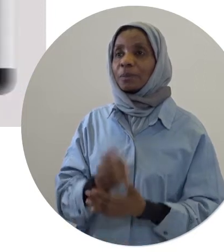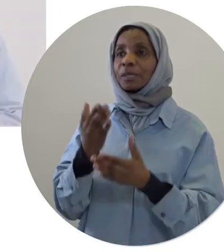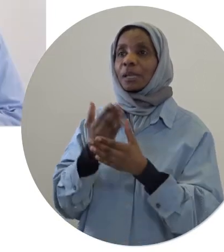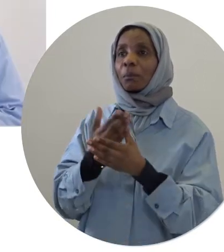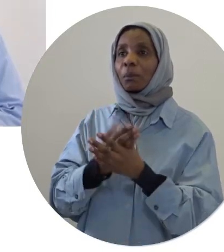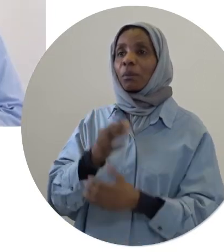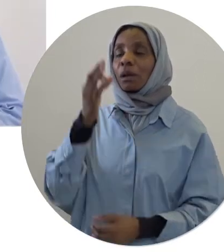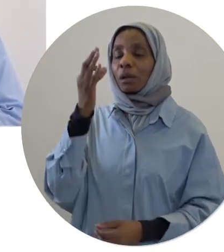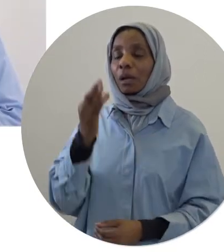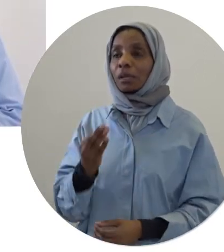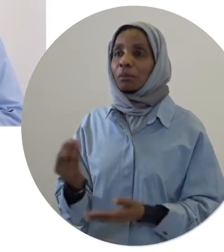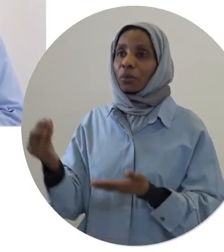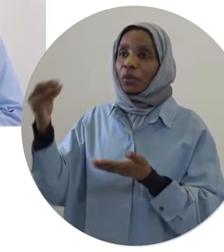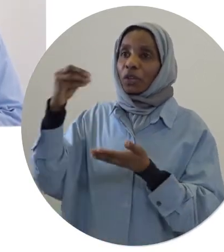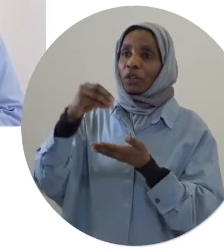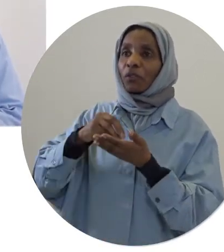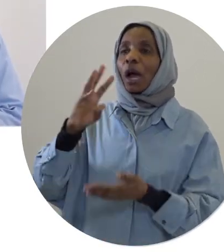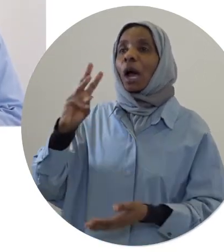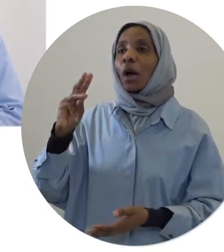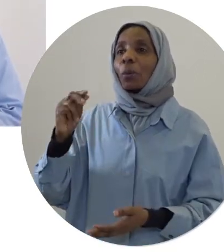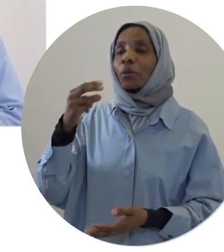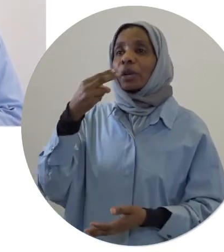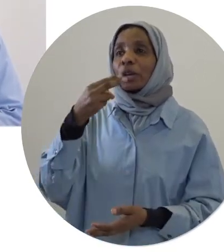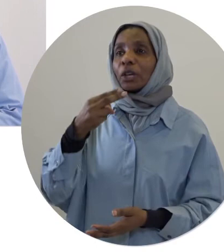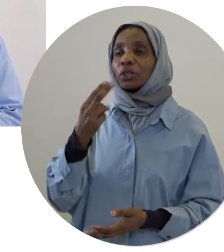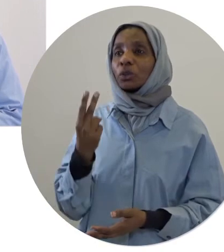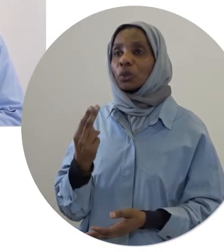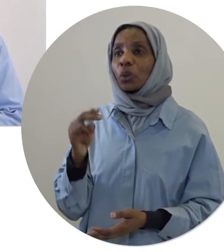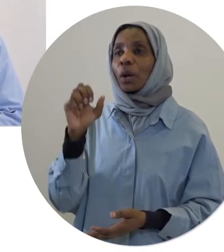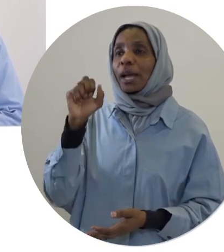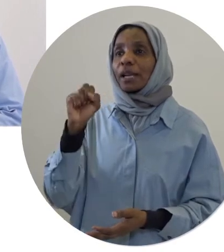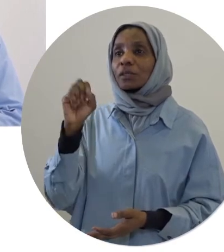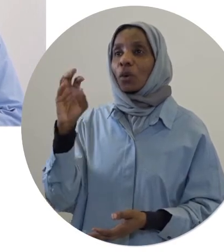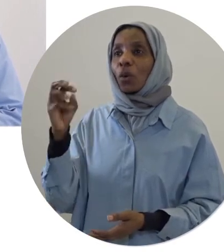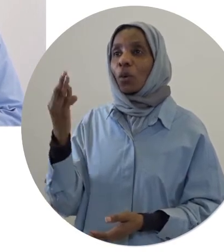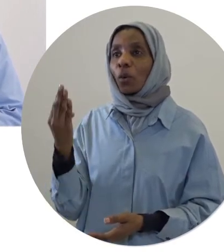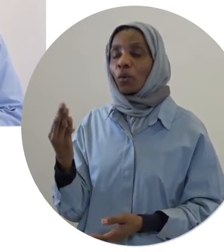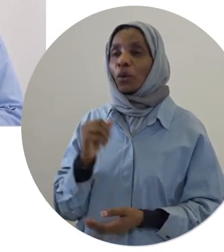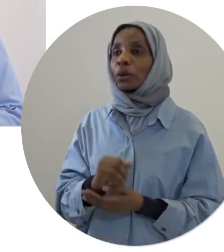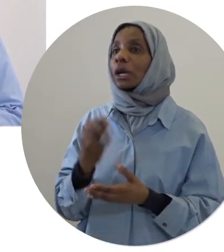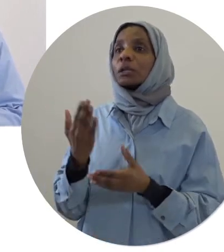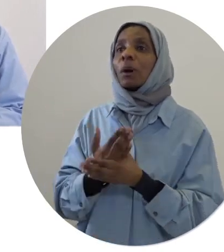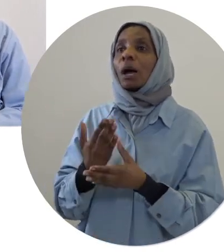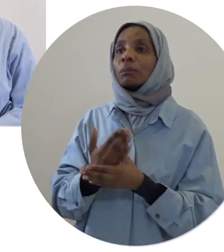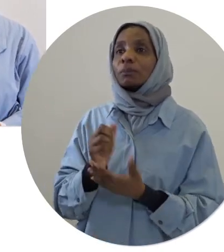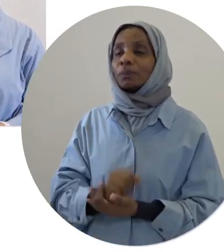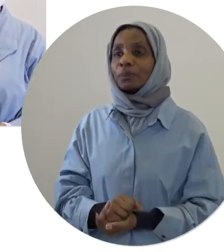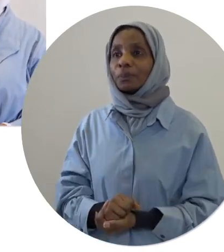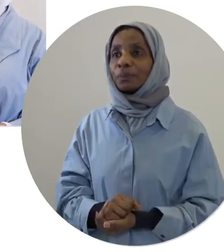علل، يجب أن يضاف حمض الكبريتيك المركز عند تفاعل الحمض العضوي مع الكحول لتكوين